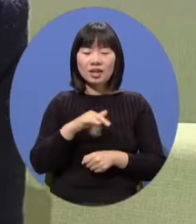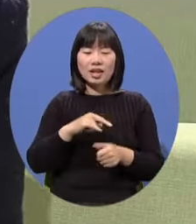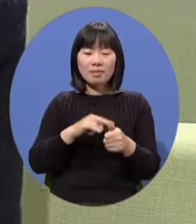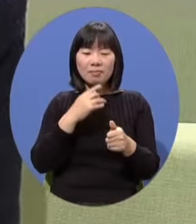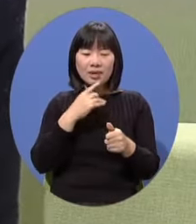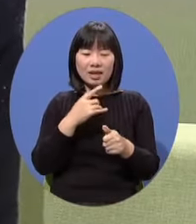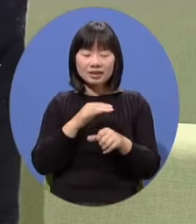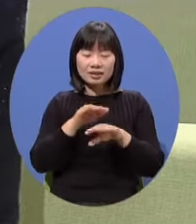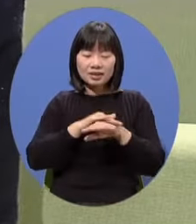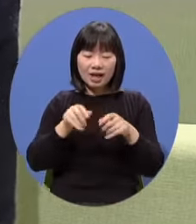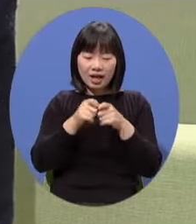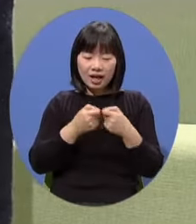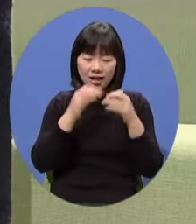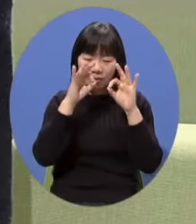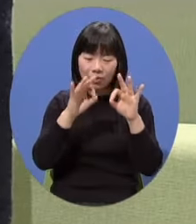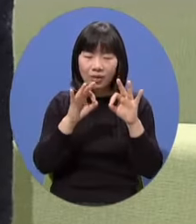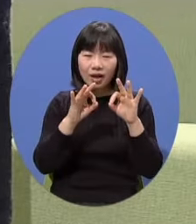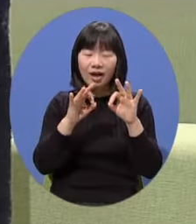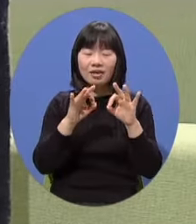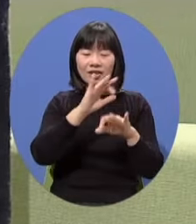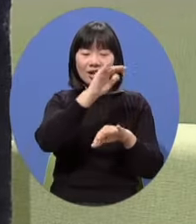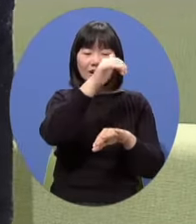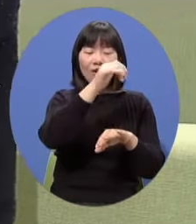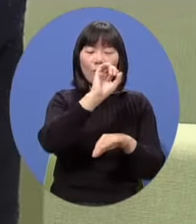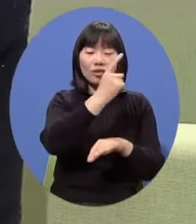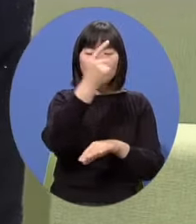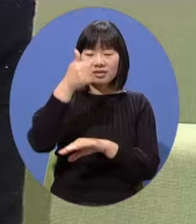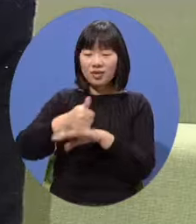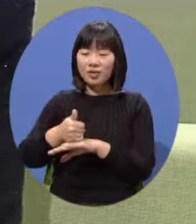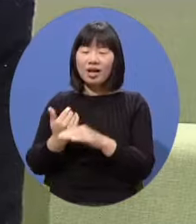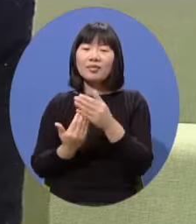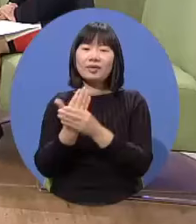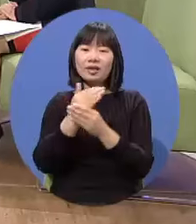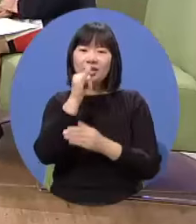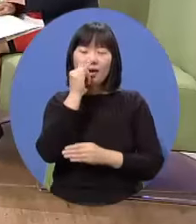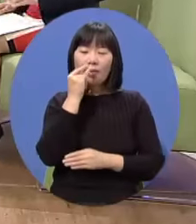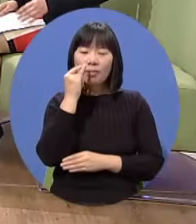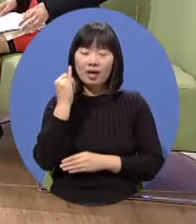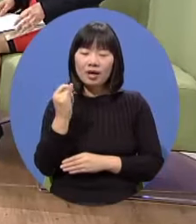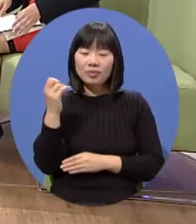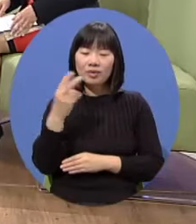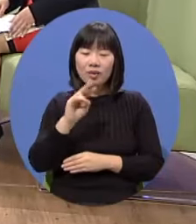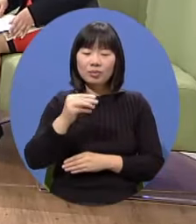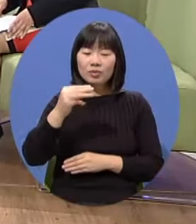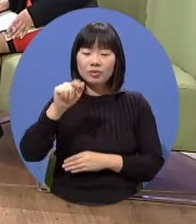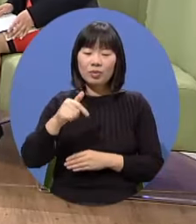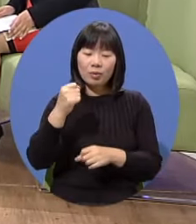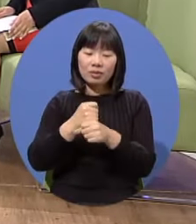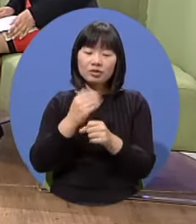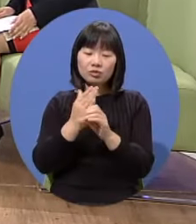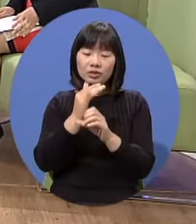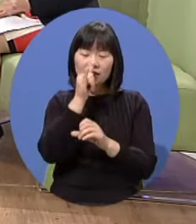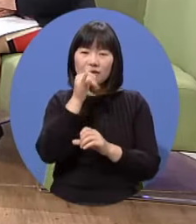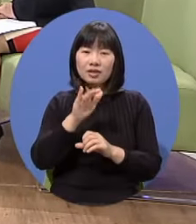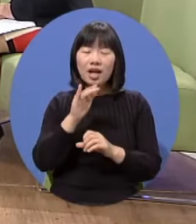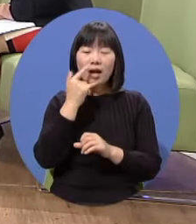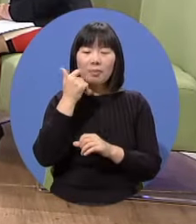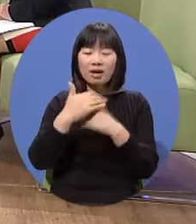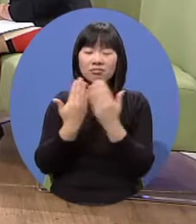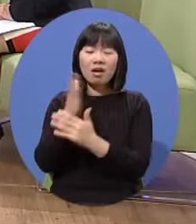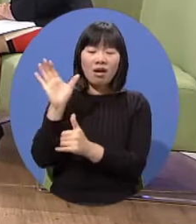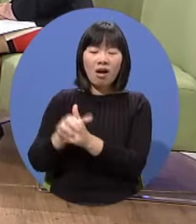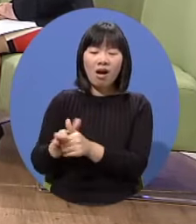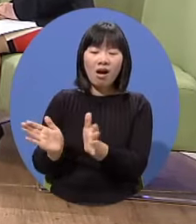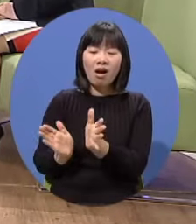조금 잘 들여다보면 인과관계가 탁 나와요. 엄마가 아니면 블럭 막 조립하는데 아빠가 다 해가지고 얘는 화난 걸